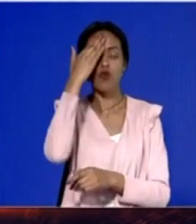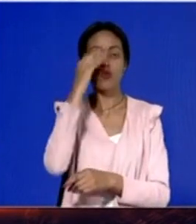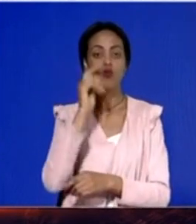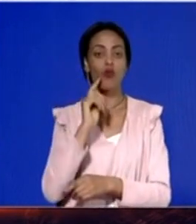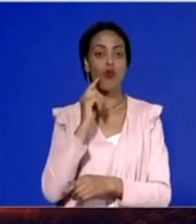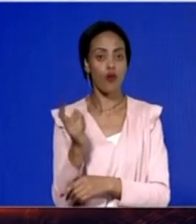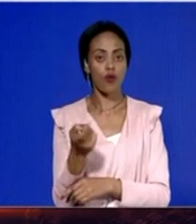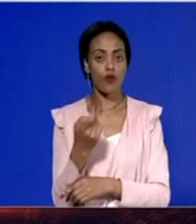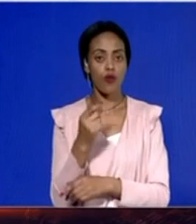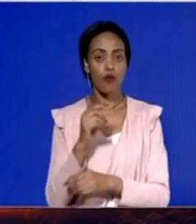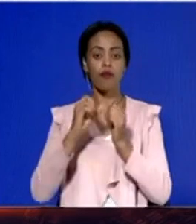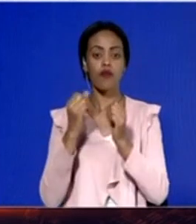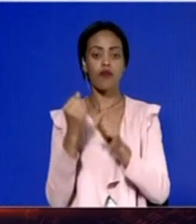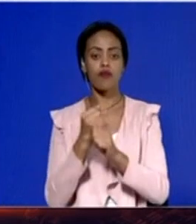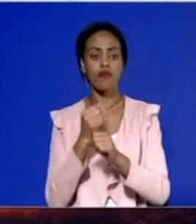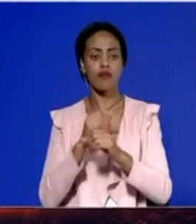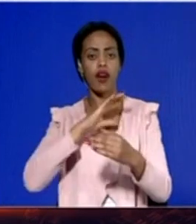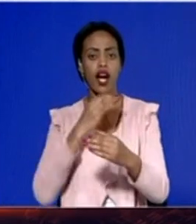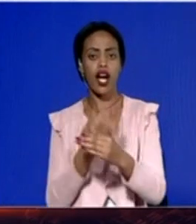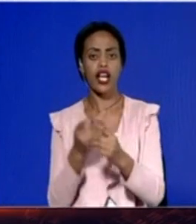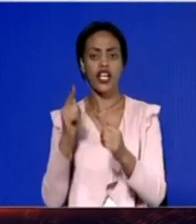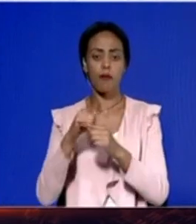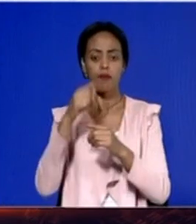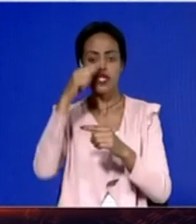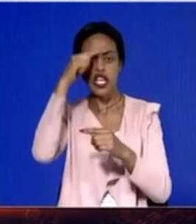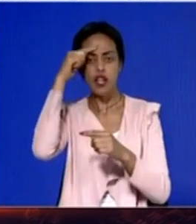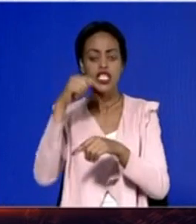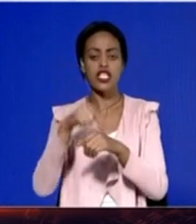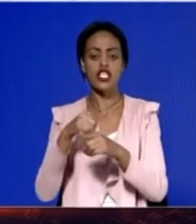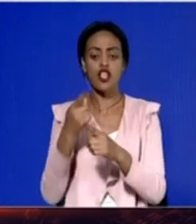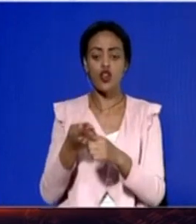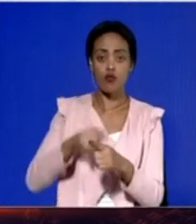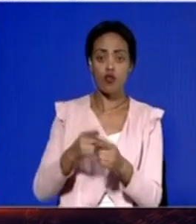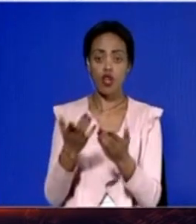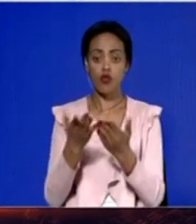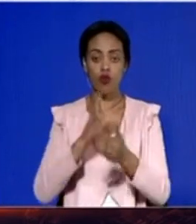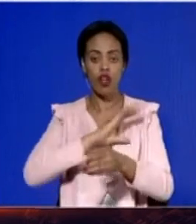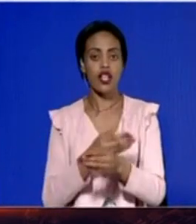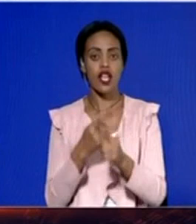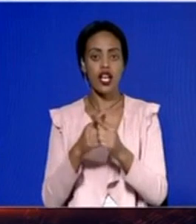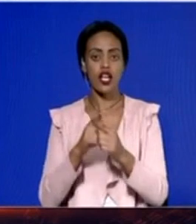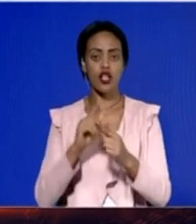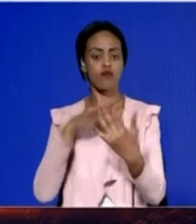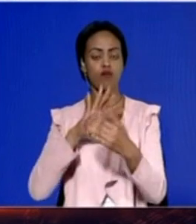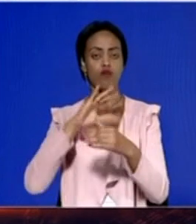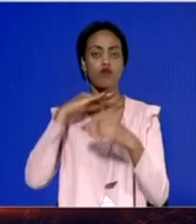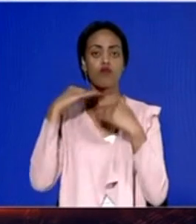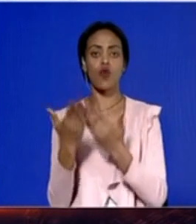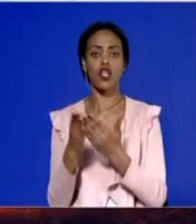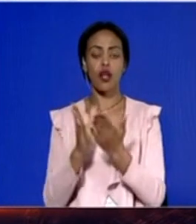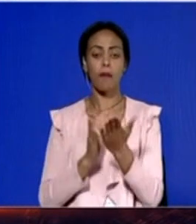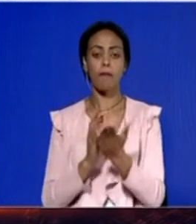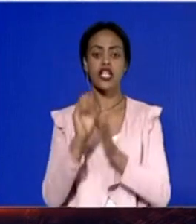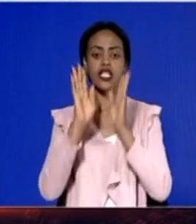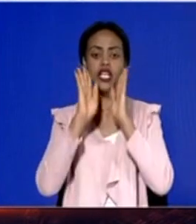እንተኾኑ ብመሳርያ ብሓይሊ ናብ ባርነትን ጸልማት ግዜን ክምልሱና ንዝደብሉ ሓይልታት ብቕልፅምናን ብመስዋዕትናን መሰልናን